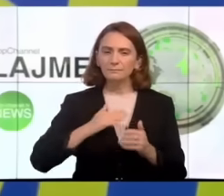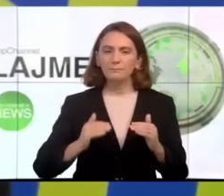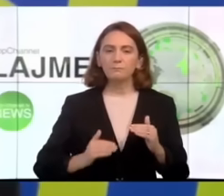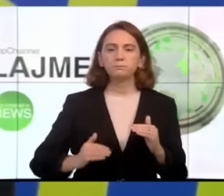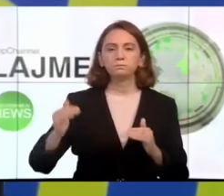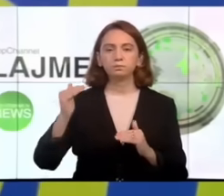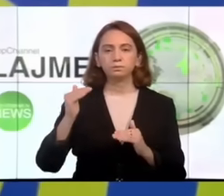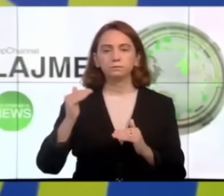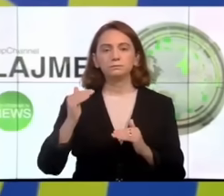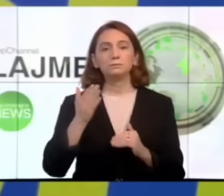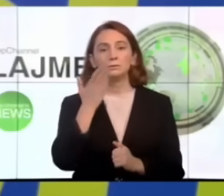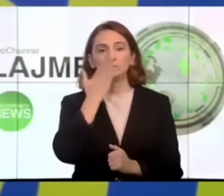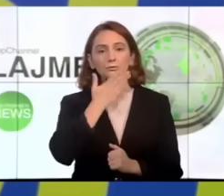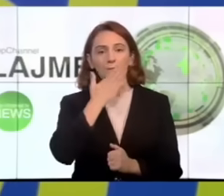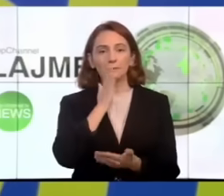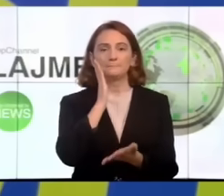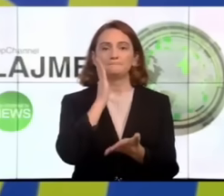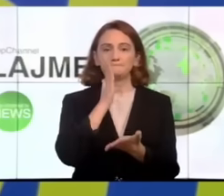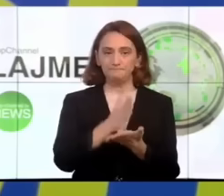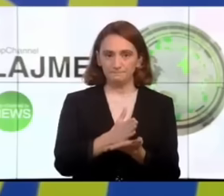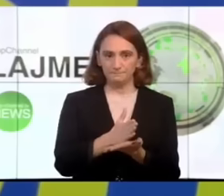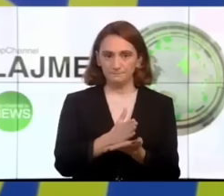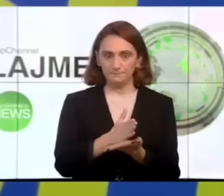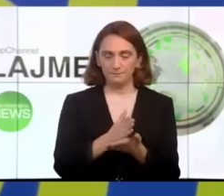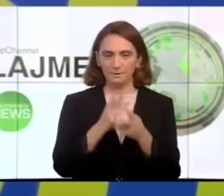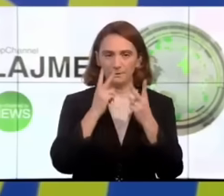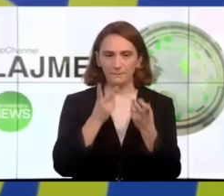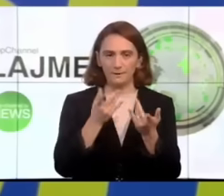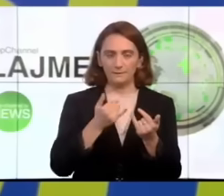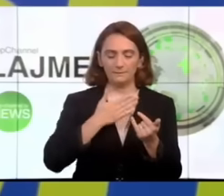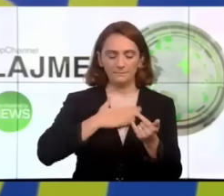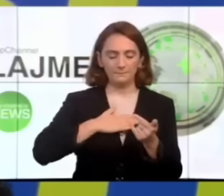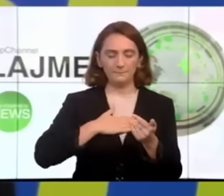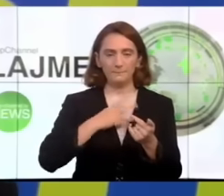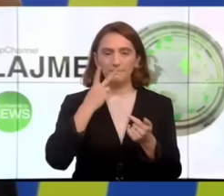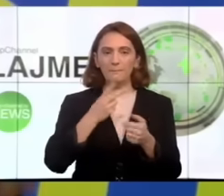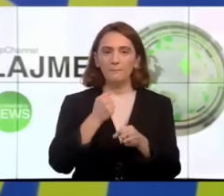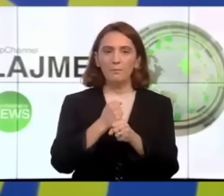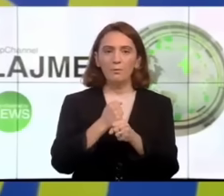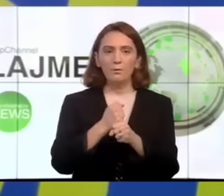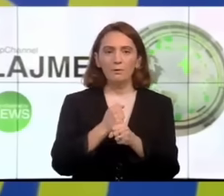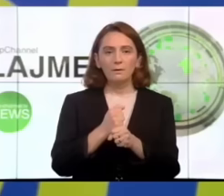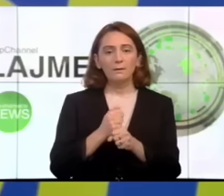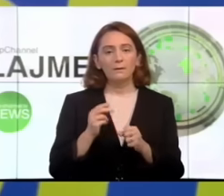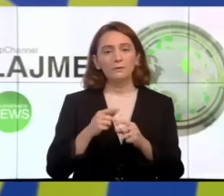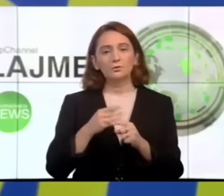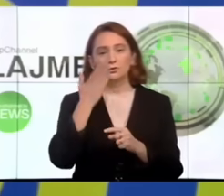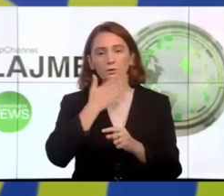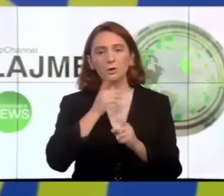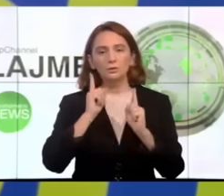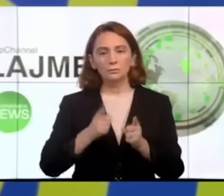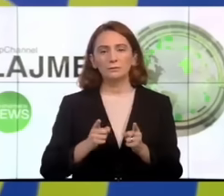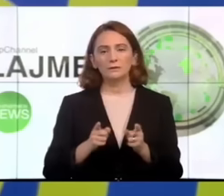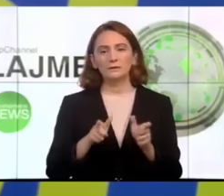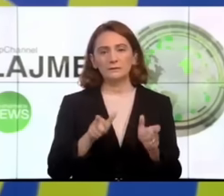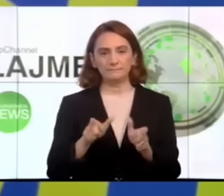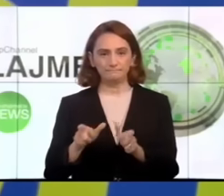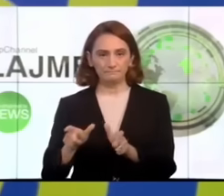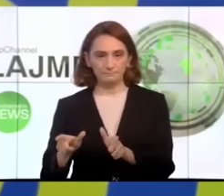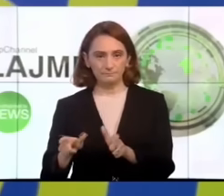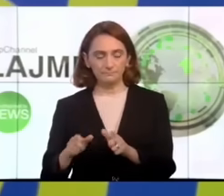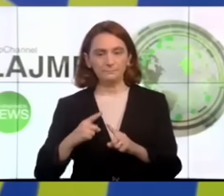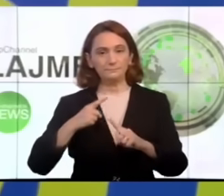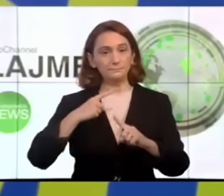problemet duke thjesht ndjekur ndërveprimet mes tyre që u afrohen fëmijëve dhe i